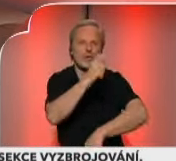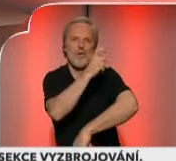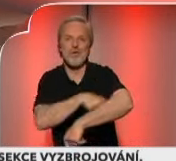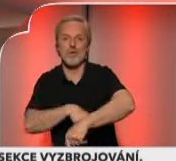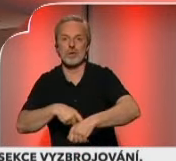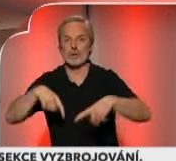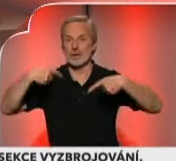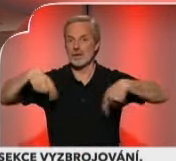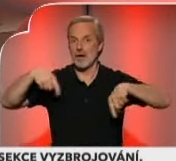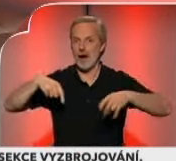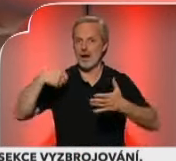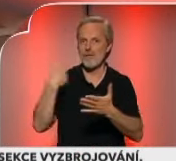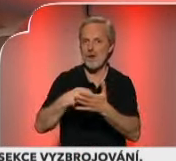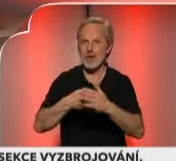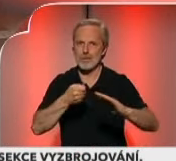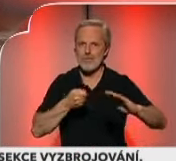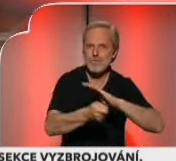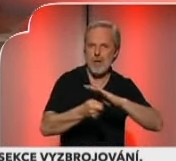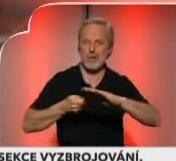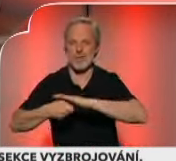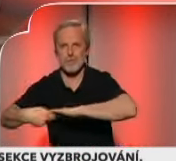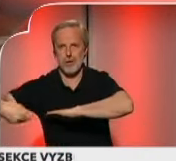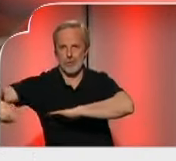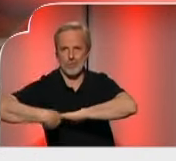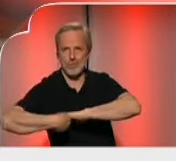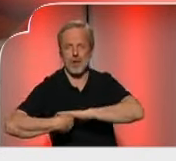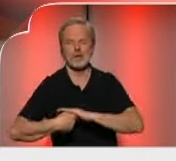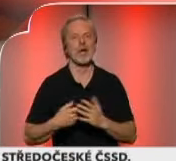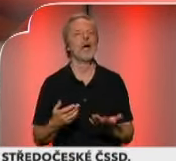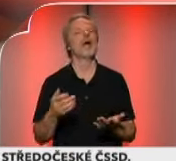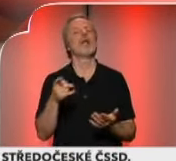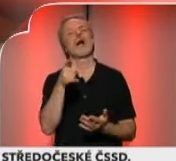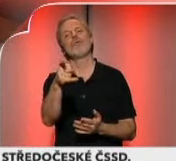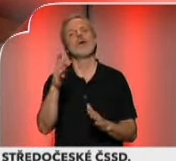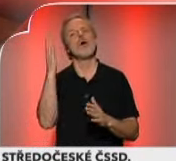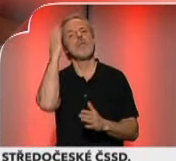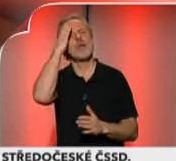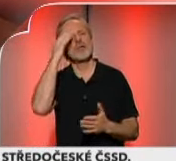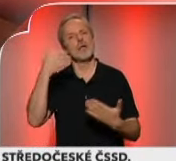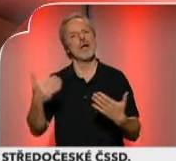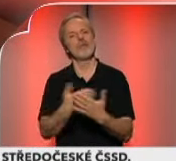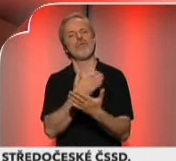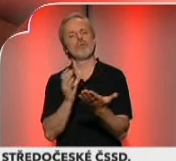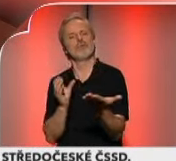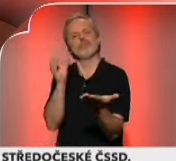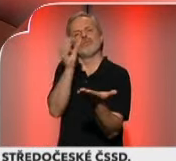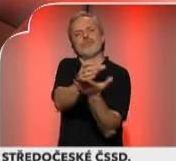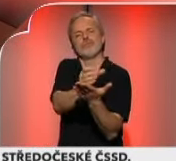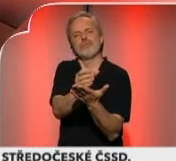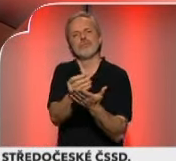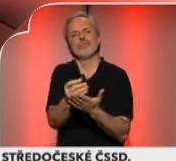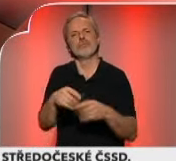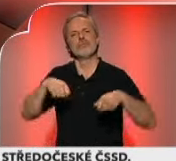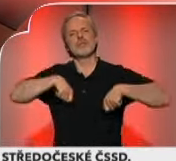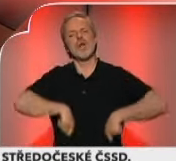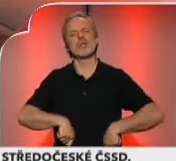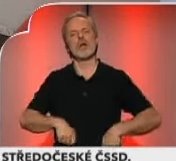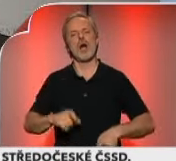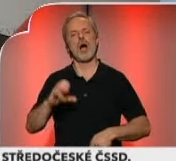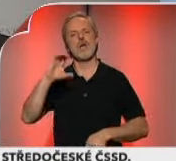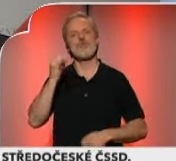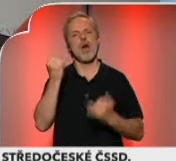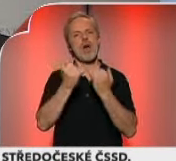a peněz říkáte že personálně není z koho vybírat koho považujete za vhodného nástupce Richarda dolejše eh